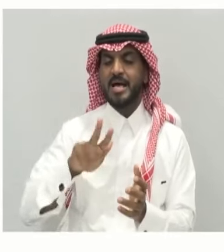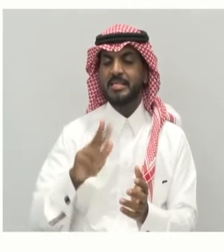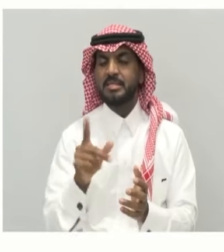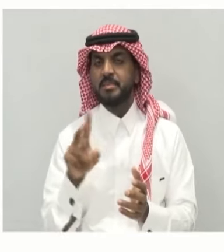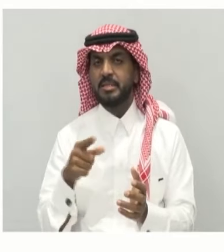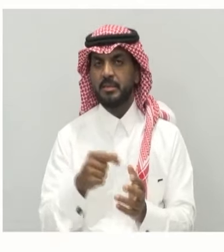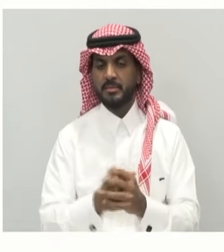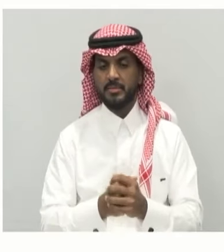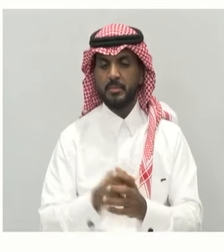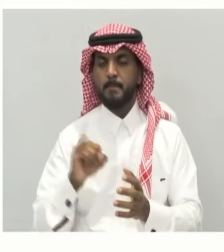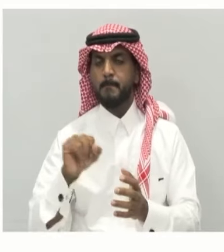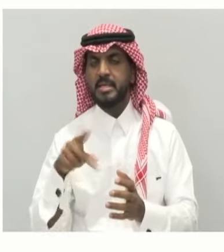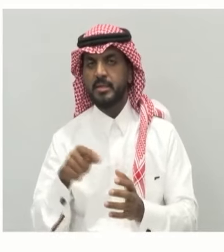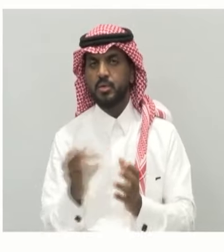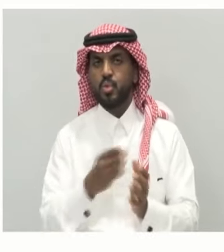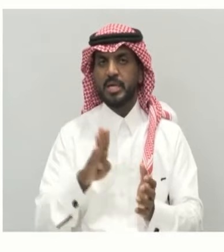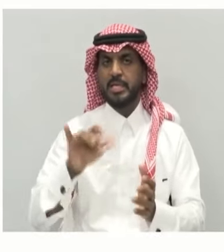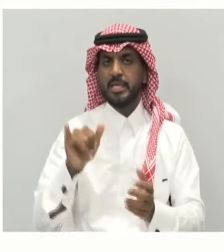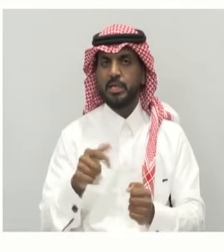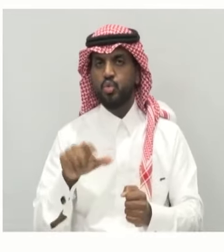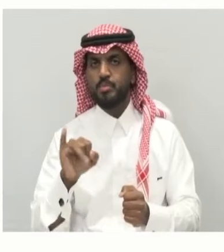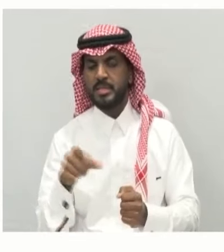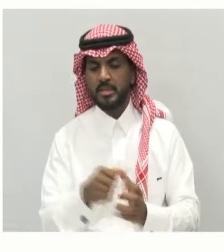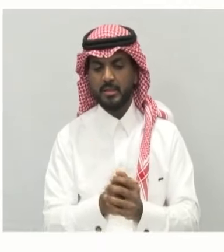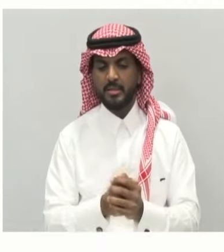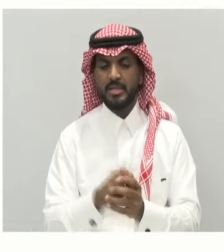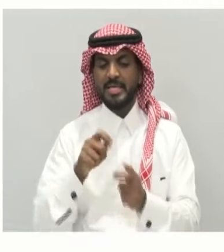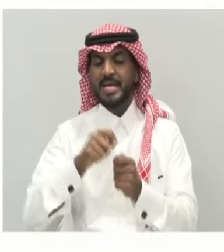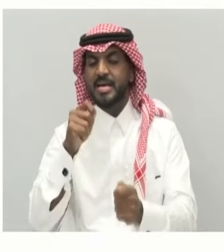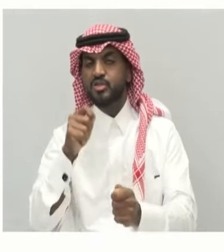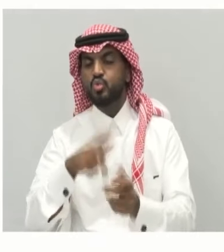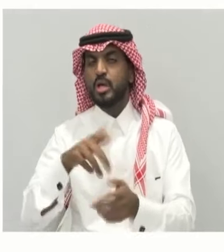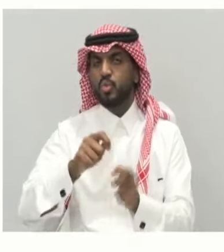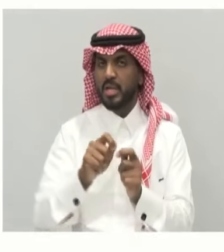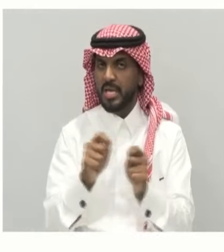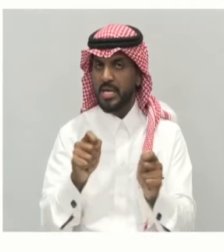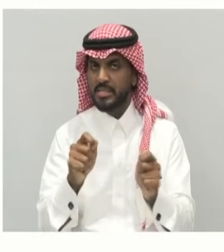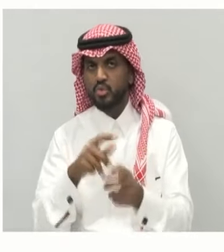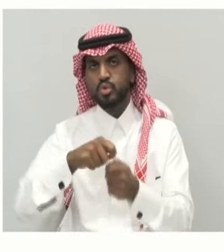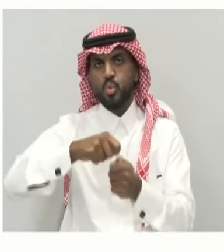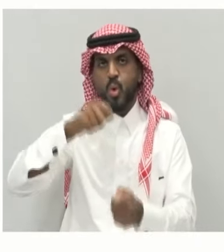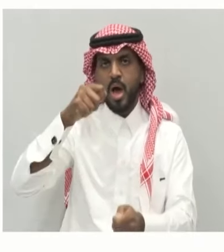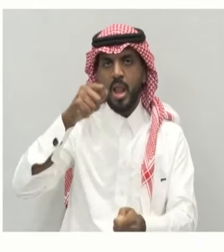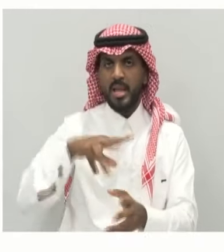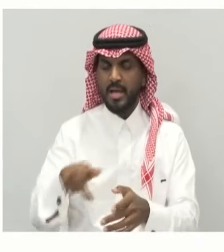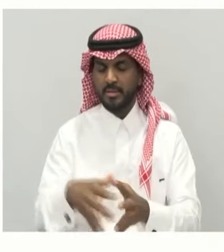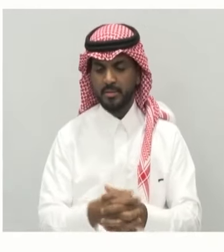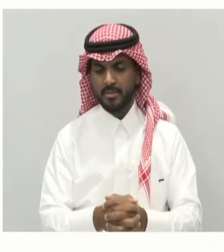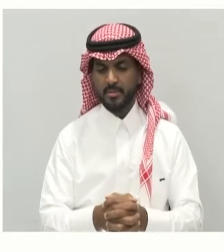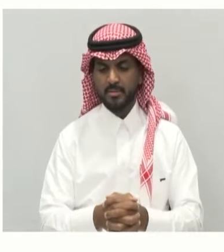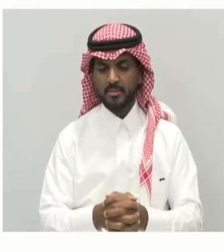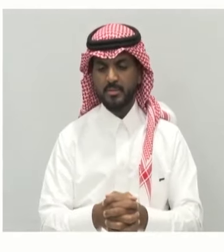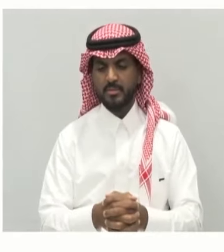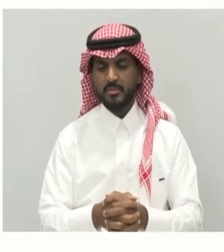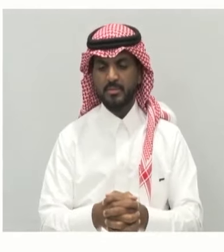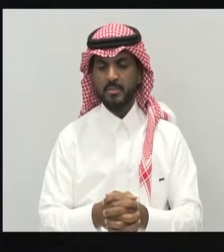سنتيمتر متر كيل متر لقياس ك كلا من الاطوال الاتيه اذا لدينا مجموعه